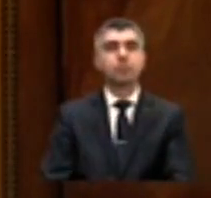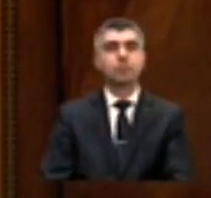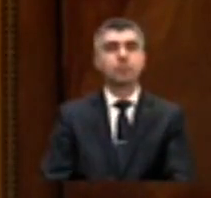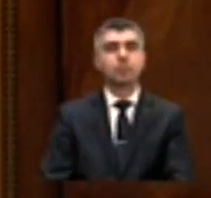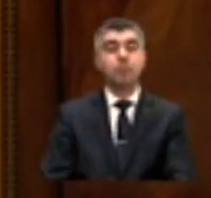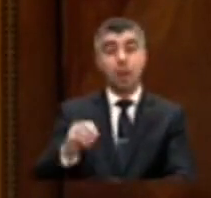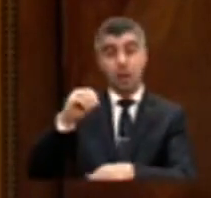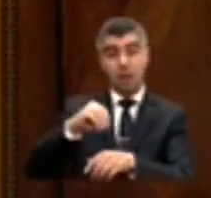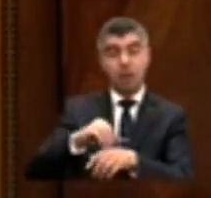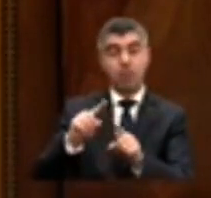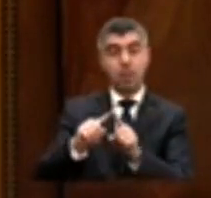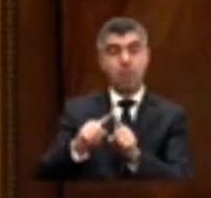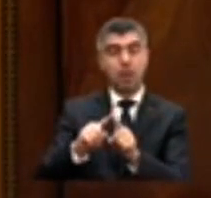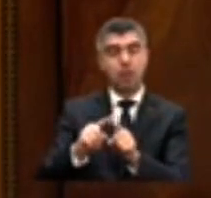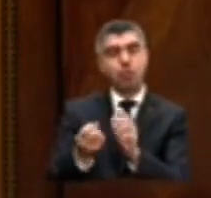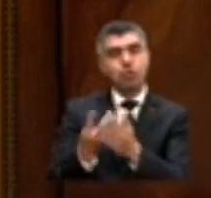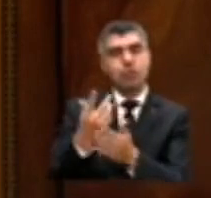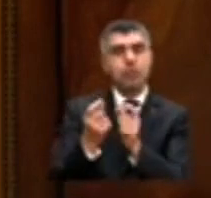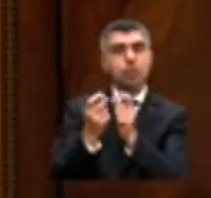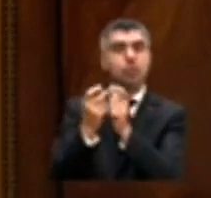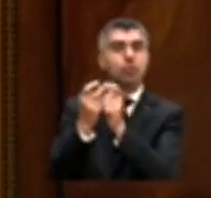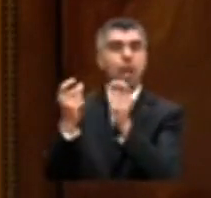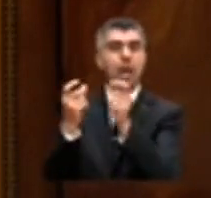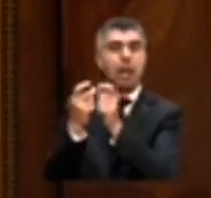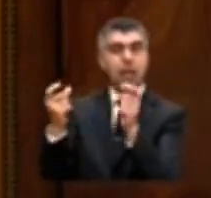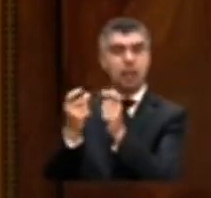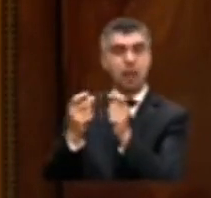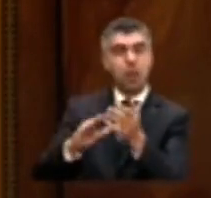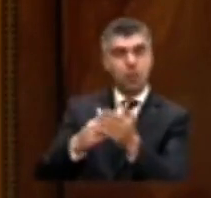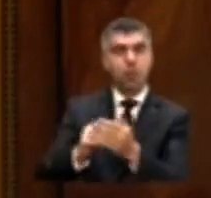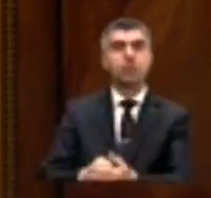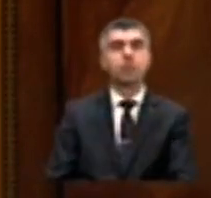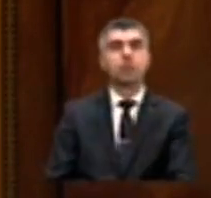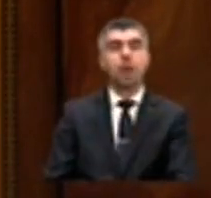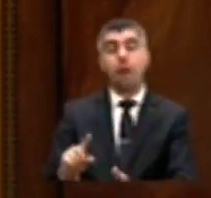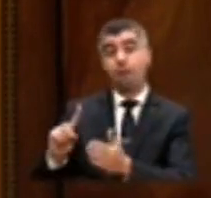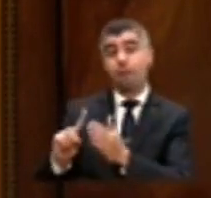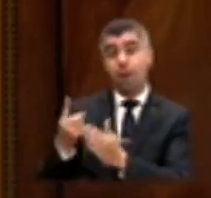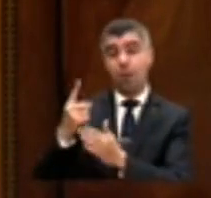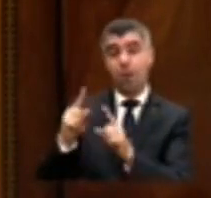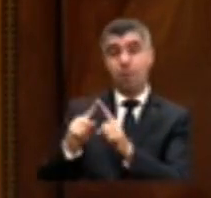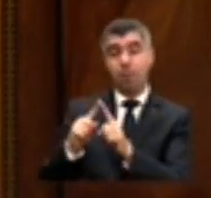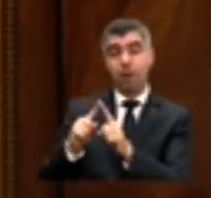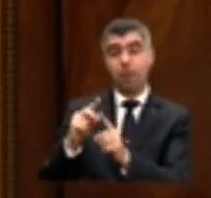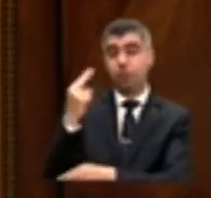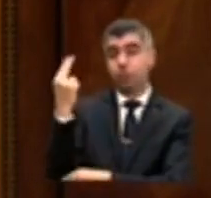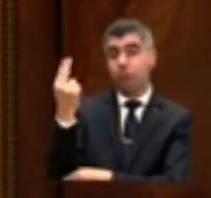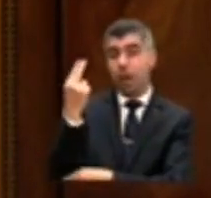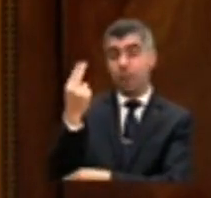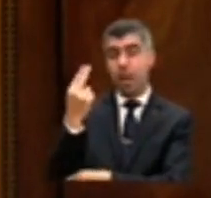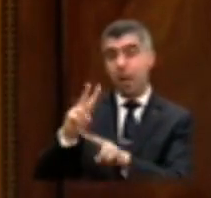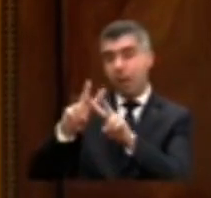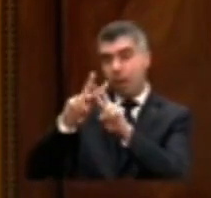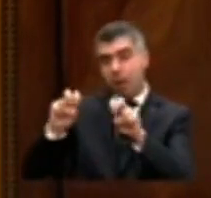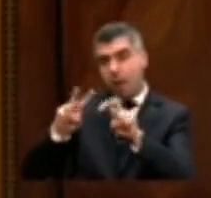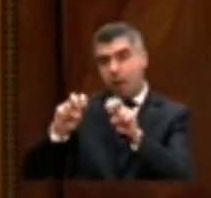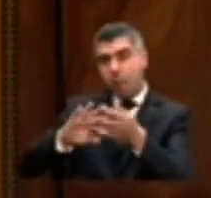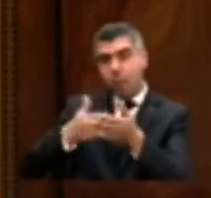عالم المقاولات، ستعمل الحكومة على تحفيز الاختيار الإرادي لميادين البحث العلمي قصد